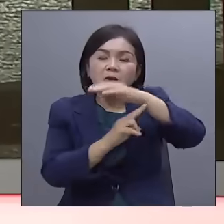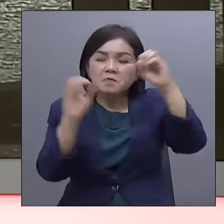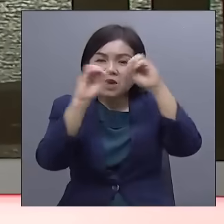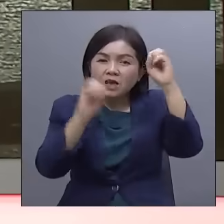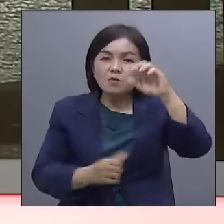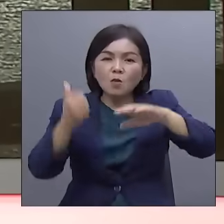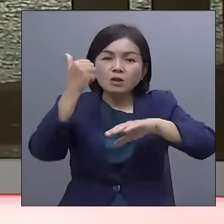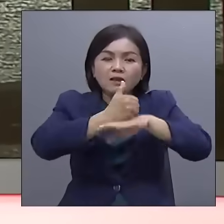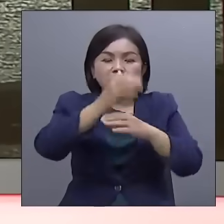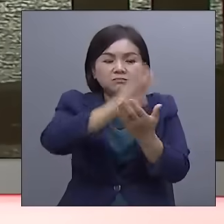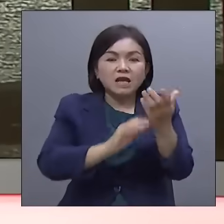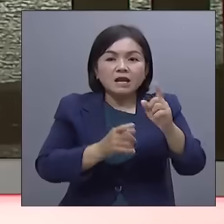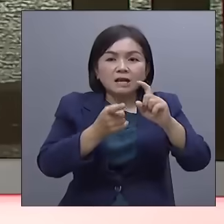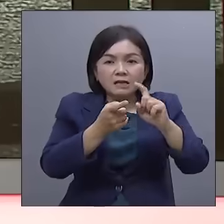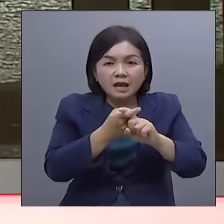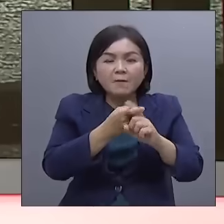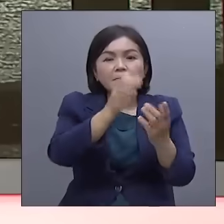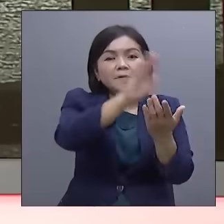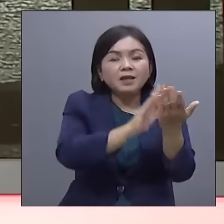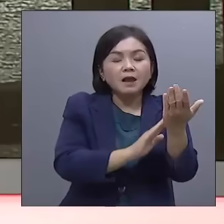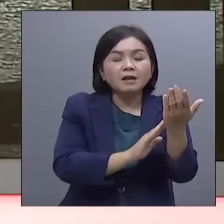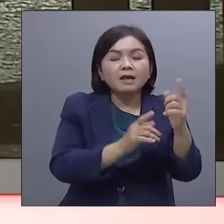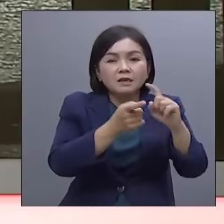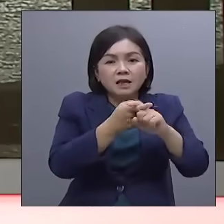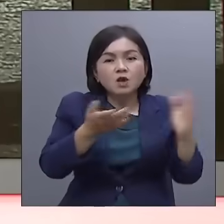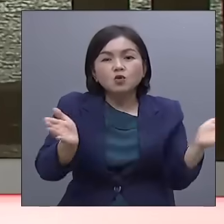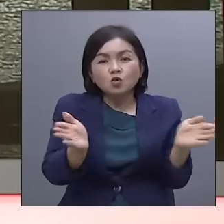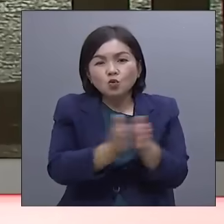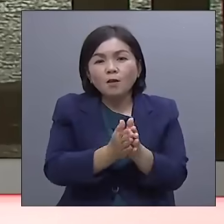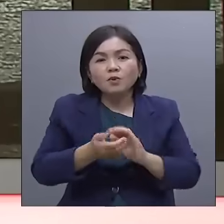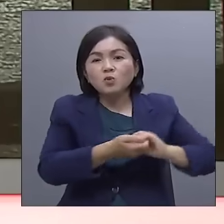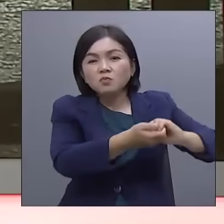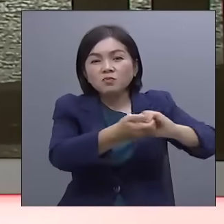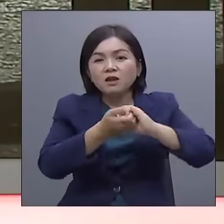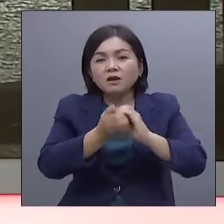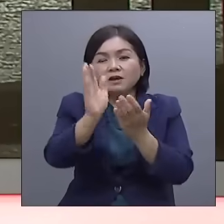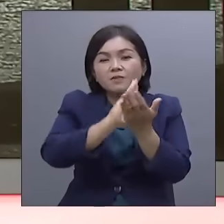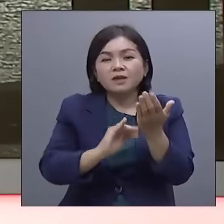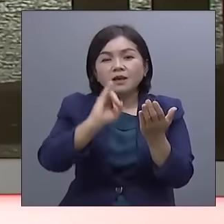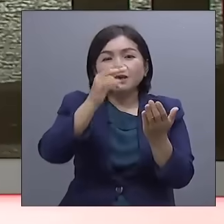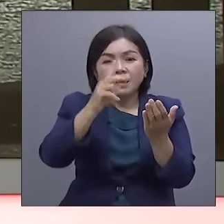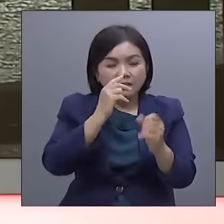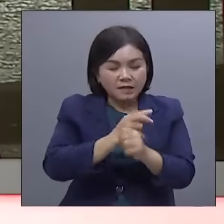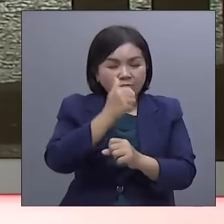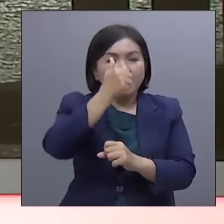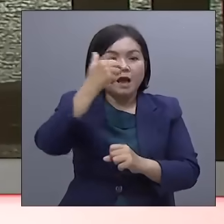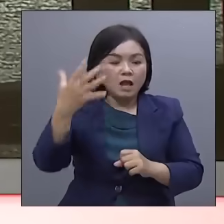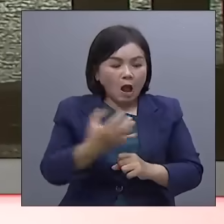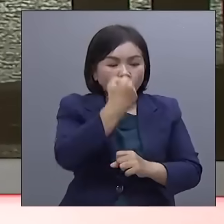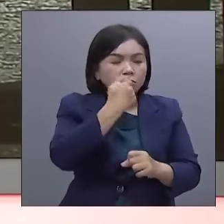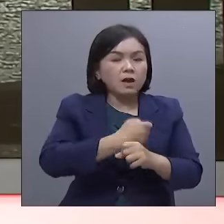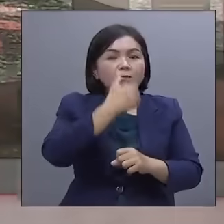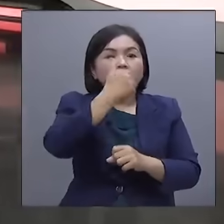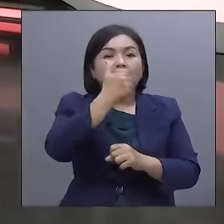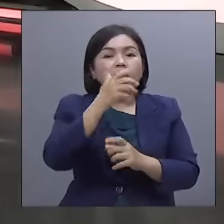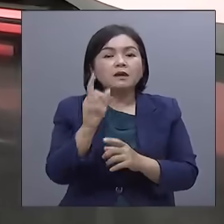รัสเซียคนไหนเลยนะคะที่เชื่อมดินแดนรัสเซียเข้ากับใครเนี่ยได้เป็นผลสำเร็จค่ะคุณจะชะตาคุณพรวดีคะการโจมตีที่เกิดขึ้นแม้